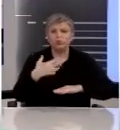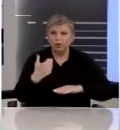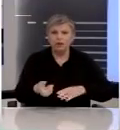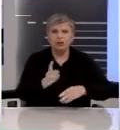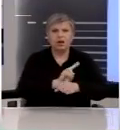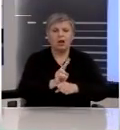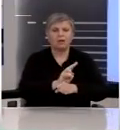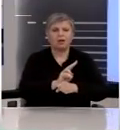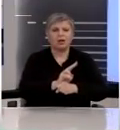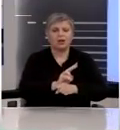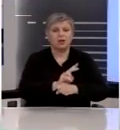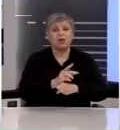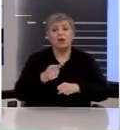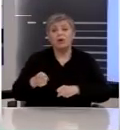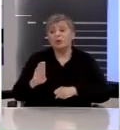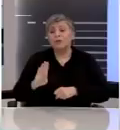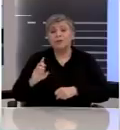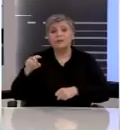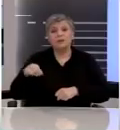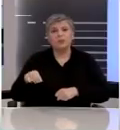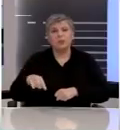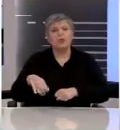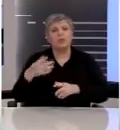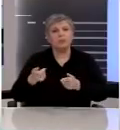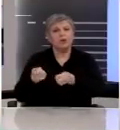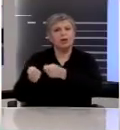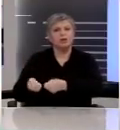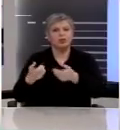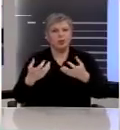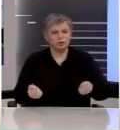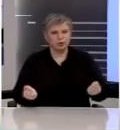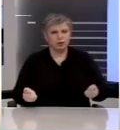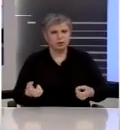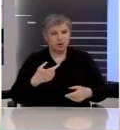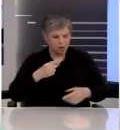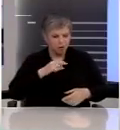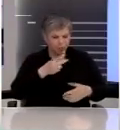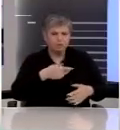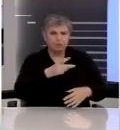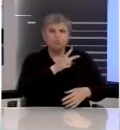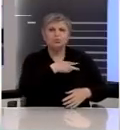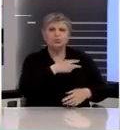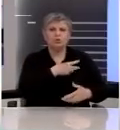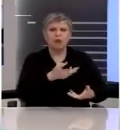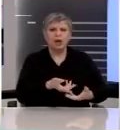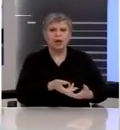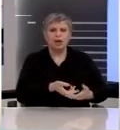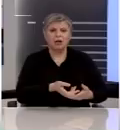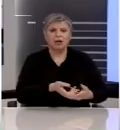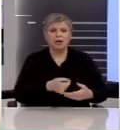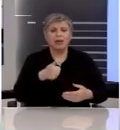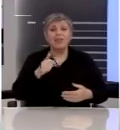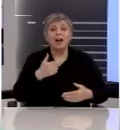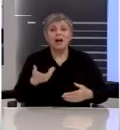είναι ο επίσημος. Και εγώ λέω σωστά, διότι εσείς θα έπρεπε να έχετε έρθει, αν δεν το έκανε αυτό ο